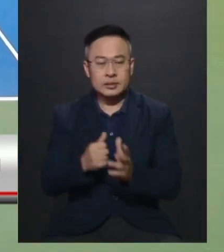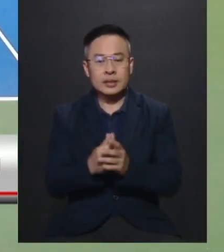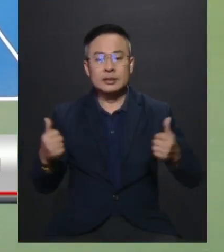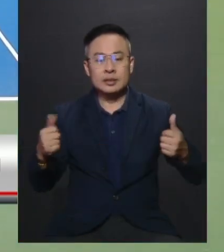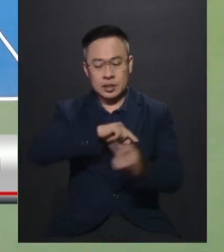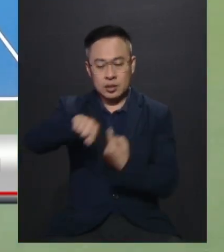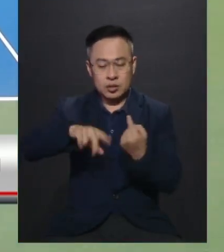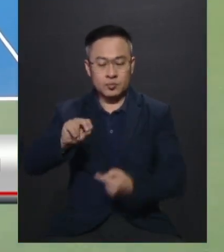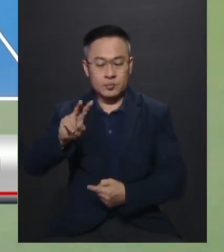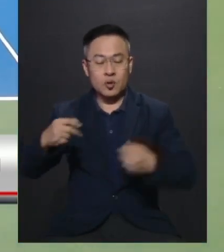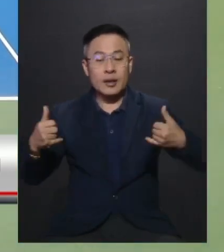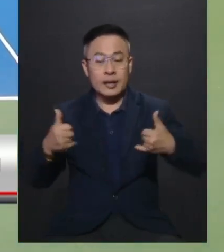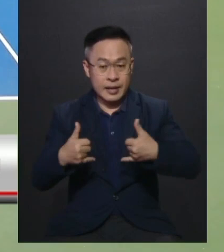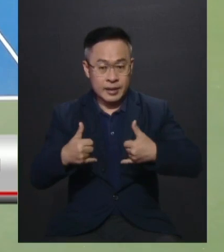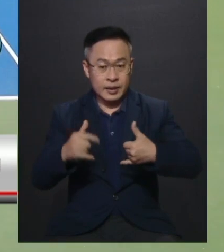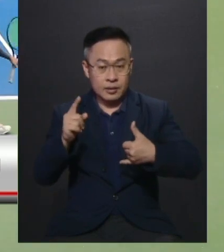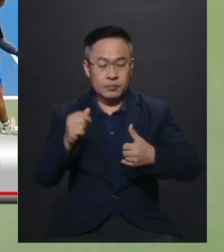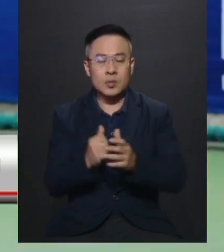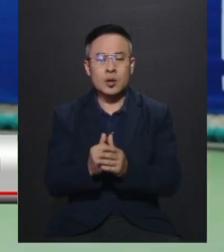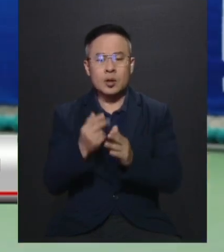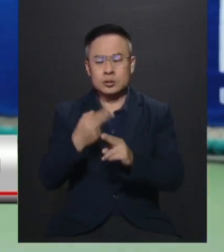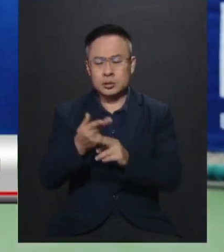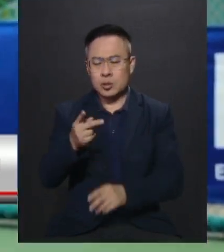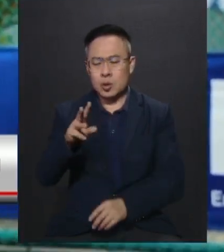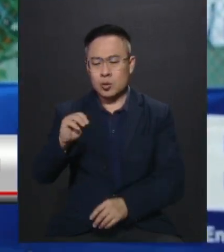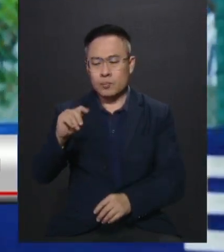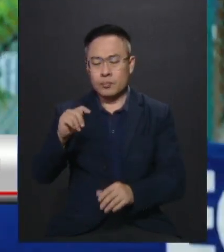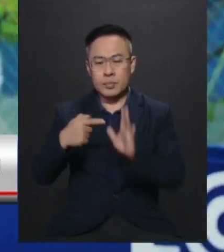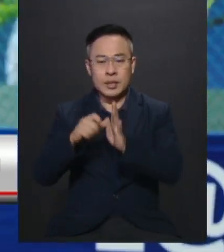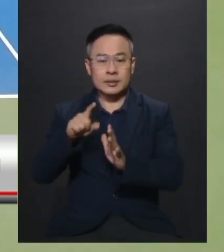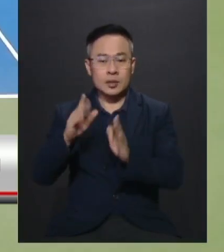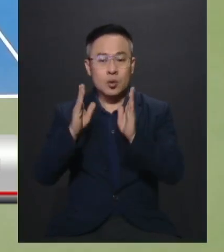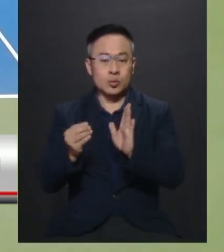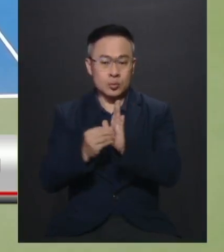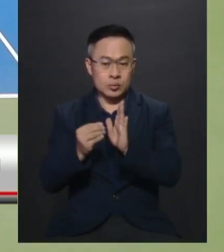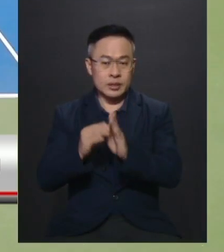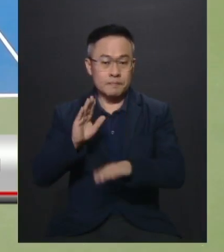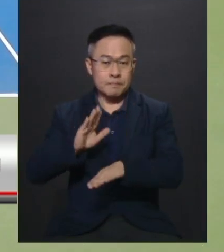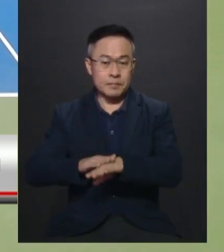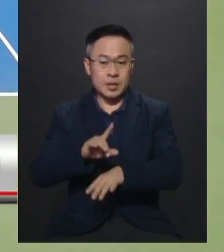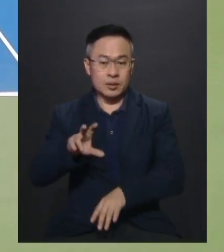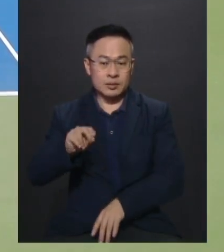ทัศน์กิตโชคนะคะนักเทนนิสจากกรุงเทพมืออันดับที่137ของไทยค่ะ